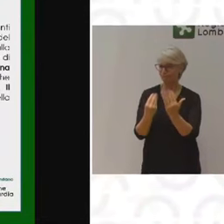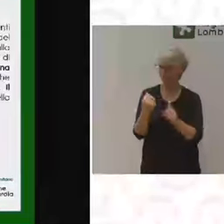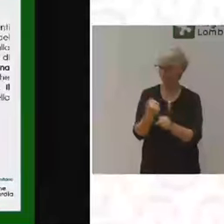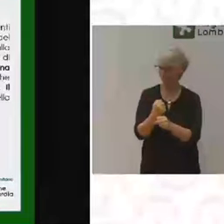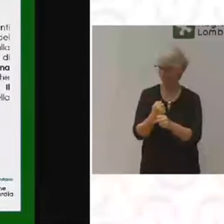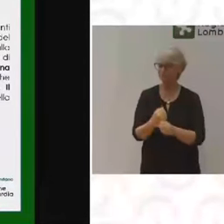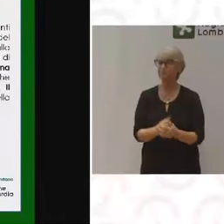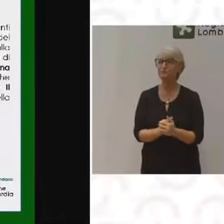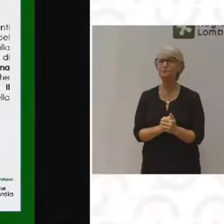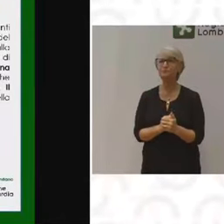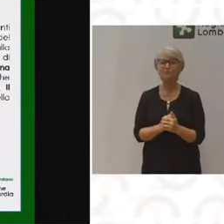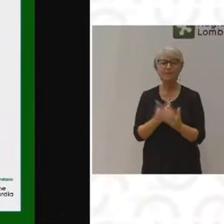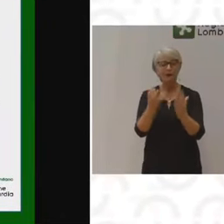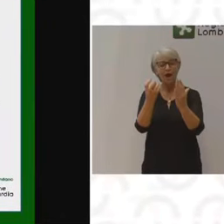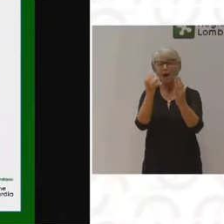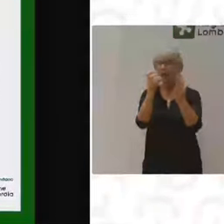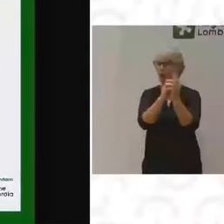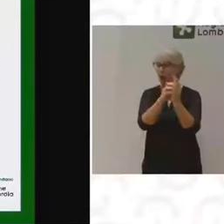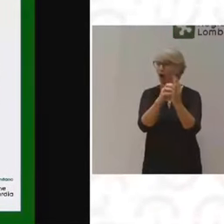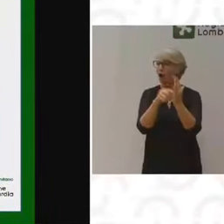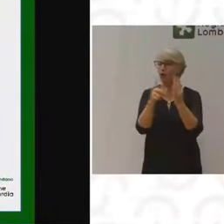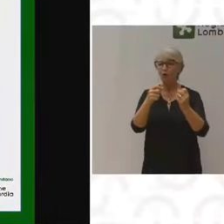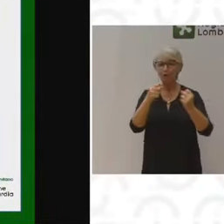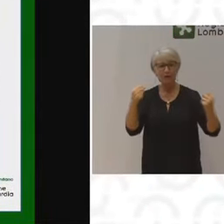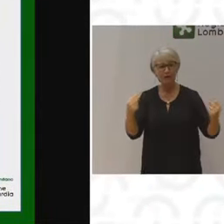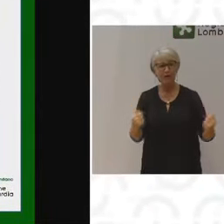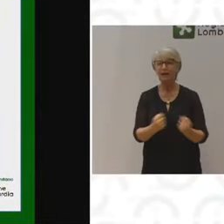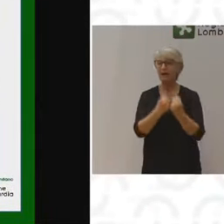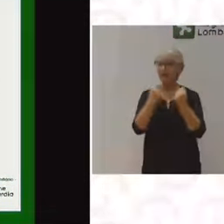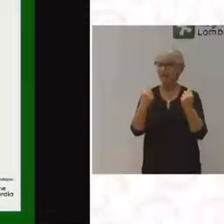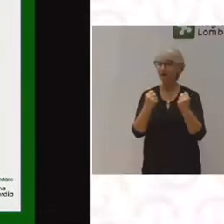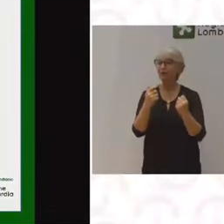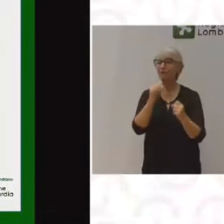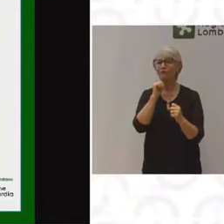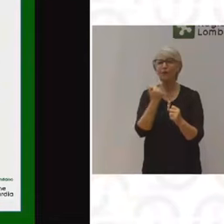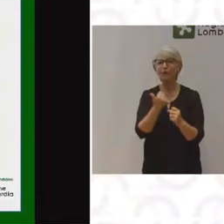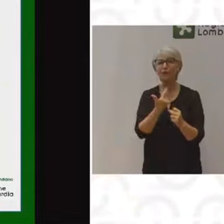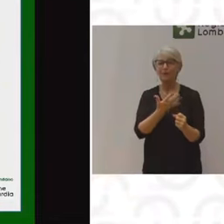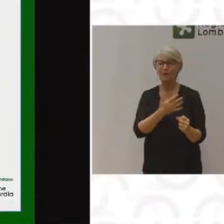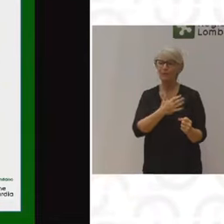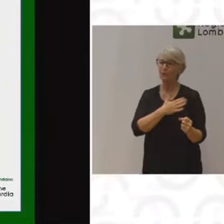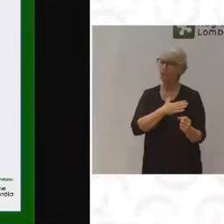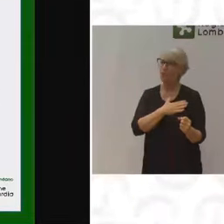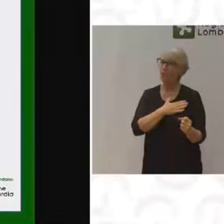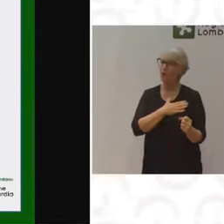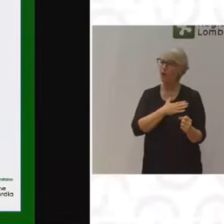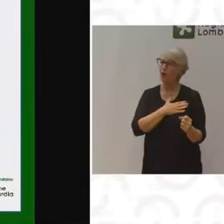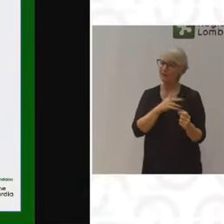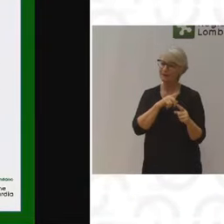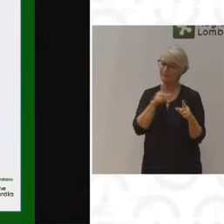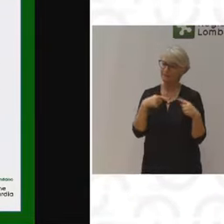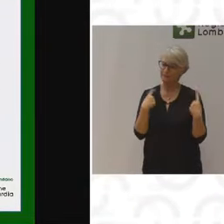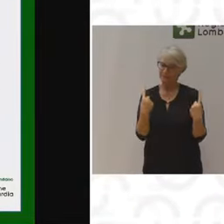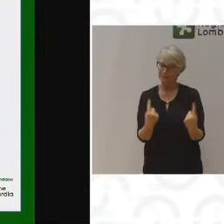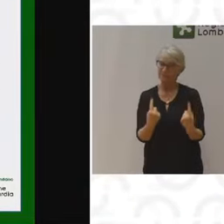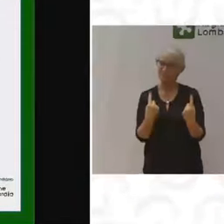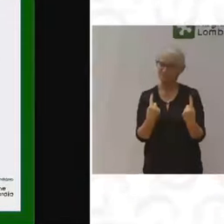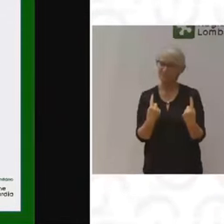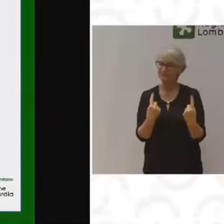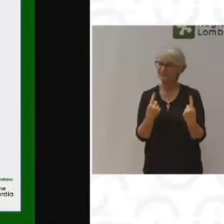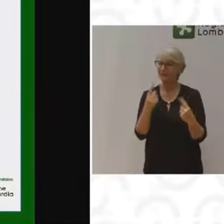Quindi un logo della campagna, ma il cuore che tutti stanno attendendo sono ovviamente